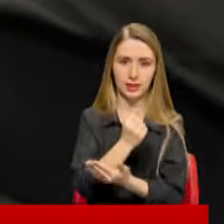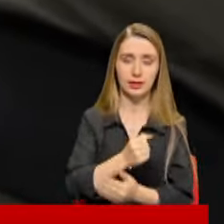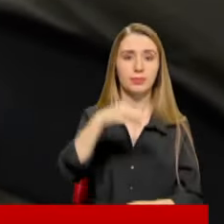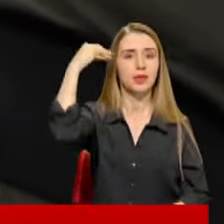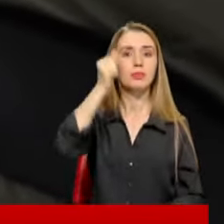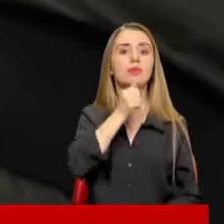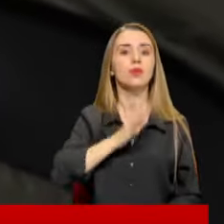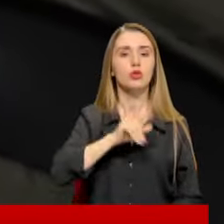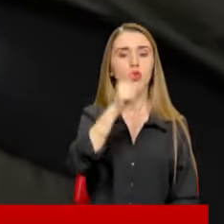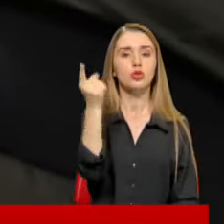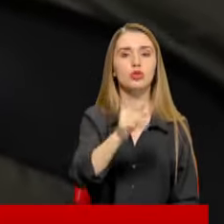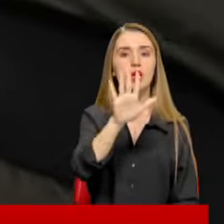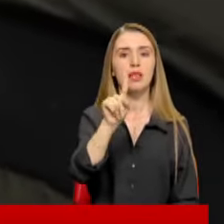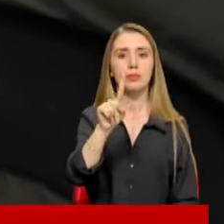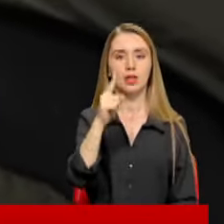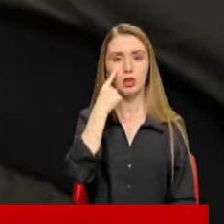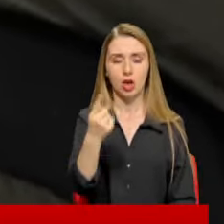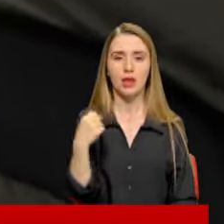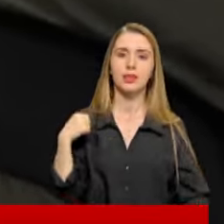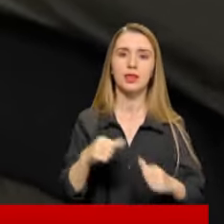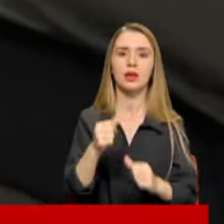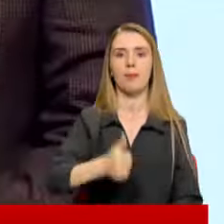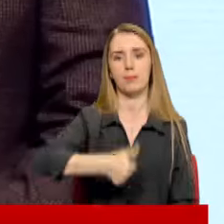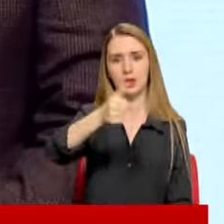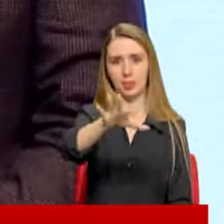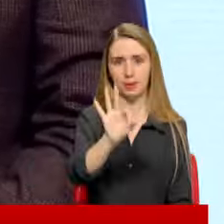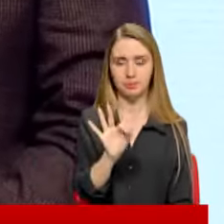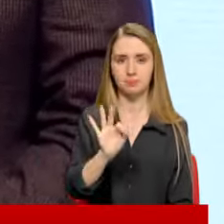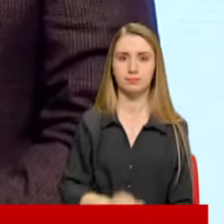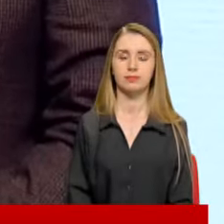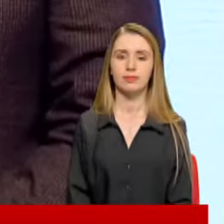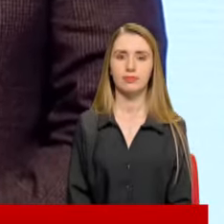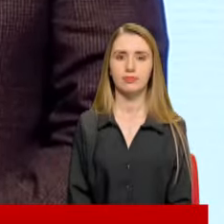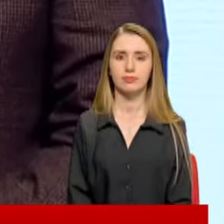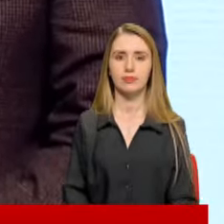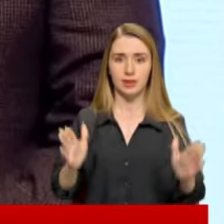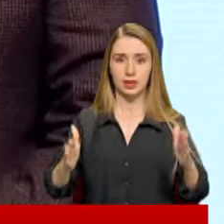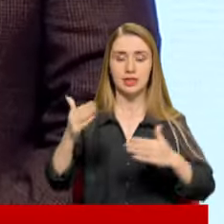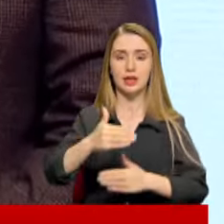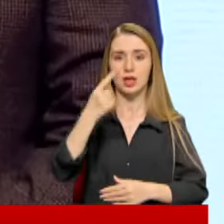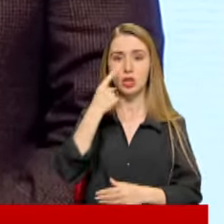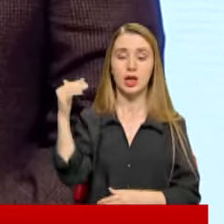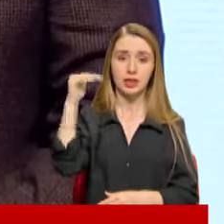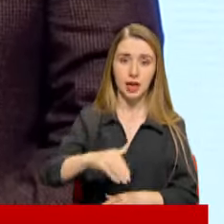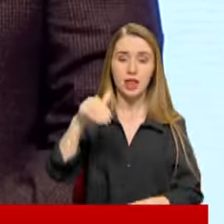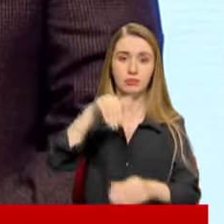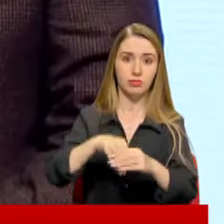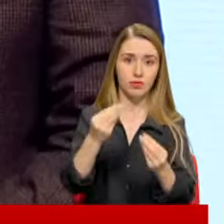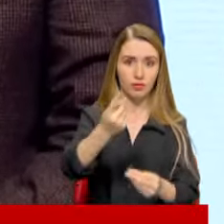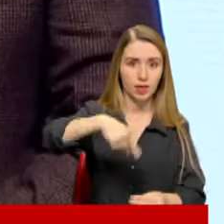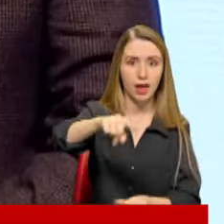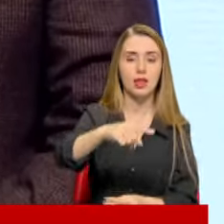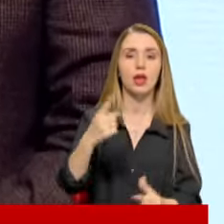Ekrem İmamoğlu % 51 oyla yeniden Başkan seçildi iradesini Sandığa yansıtan kardeşlerimize